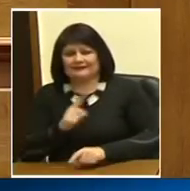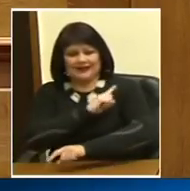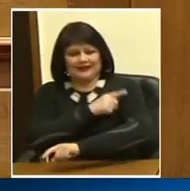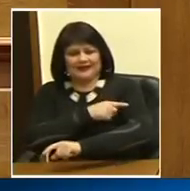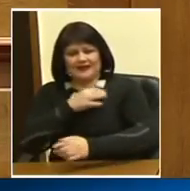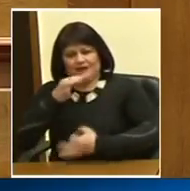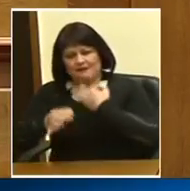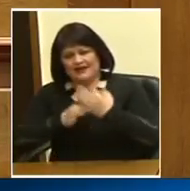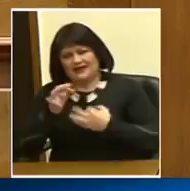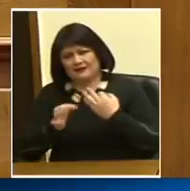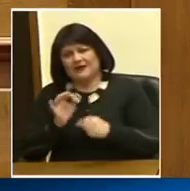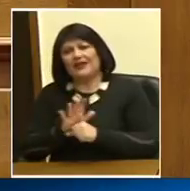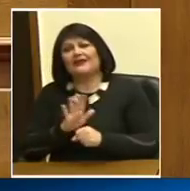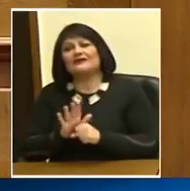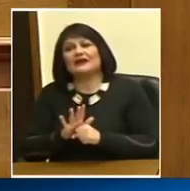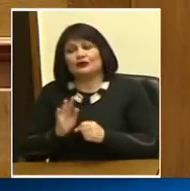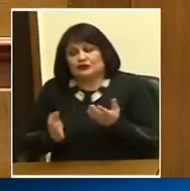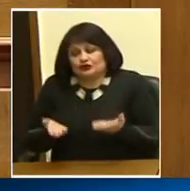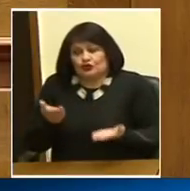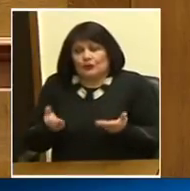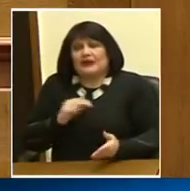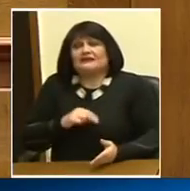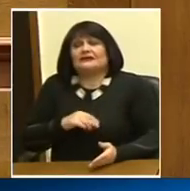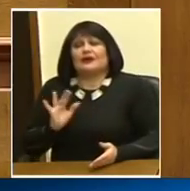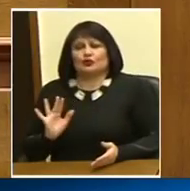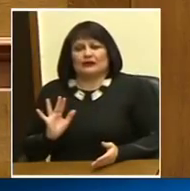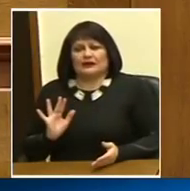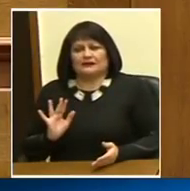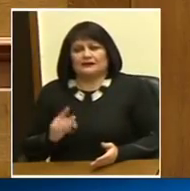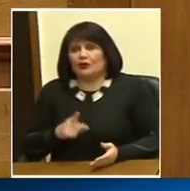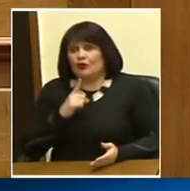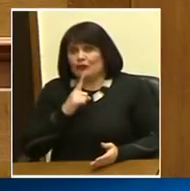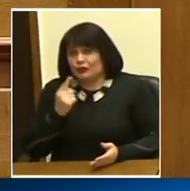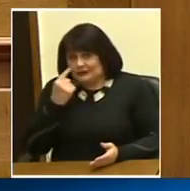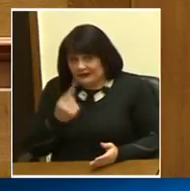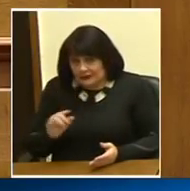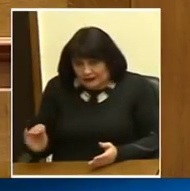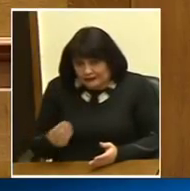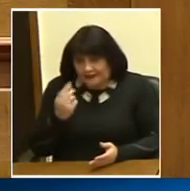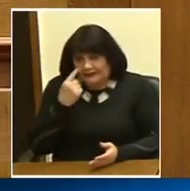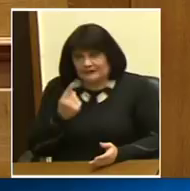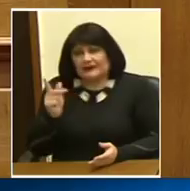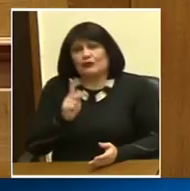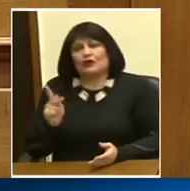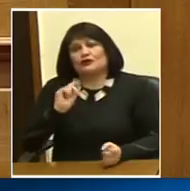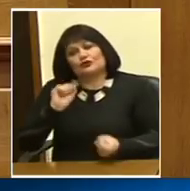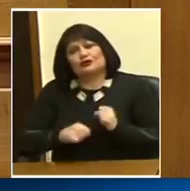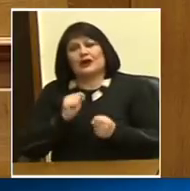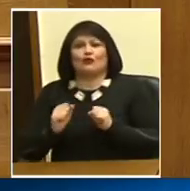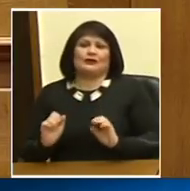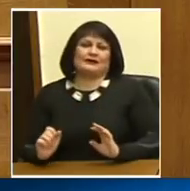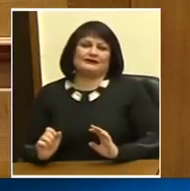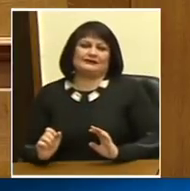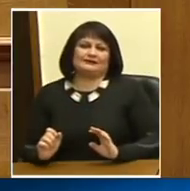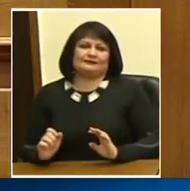επιχειρημάτων, αλλά στην ισορροπία των συμφερόντων, όπως αυτά έχουν προκύψει από τους κοινωνικούς αγώνες.